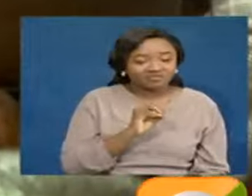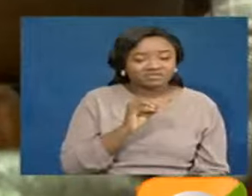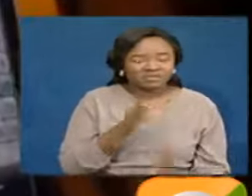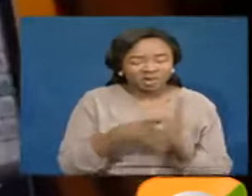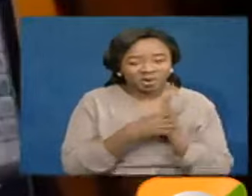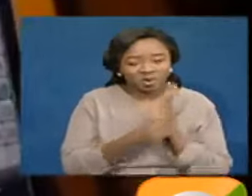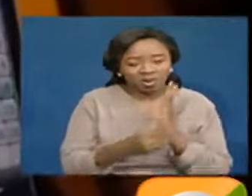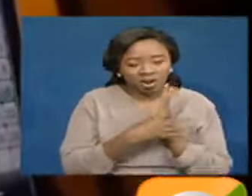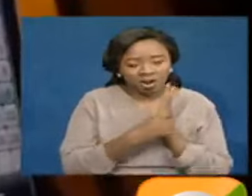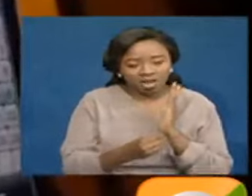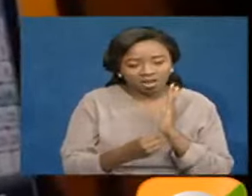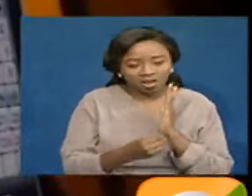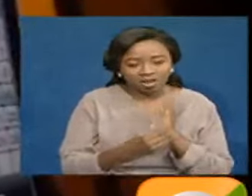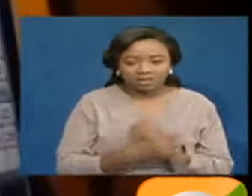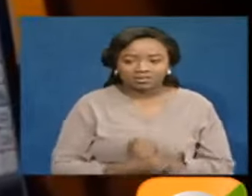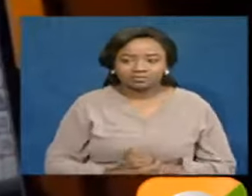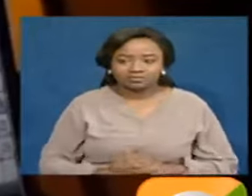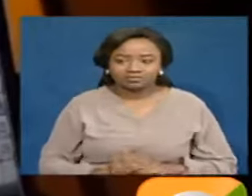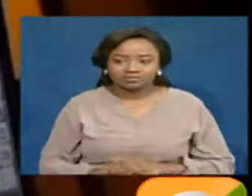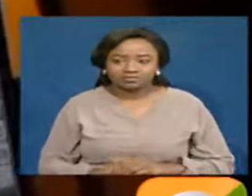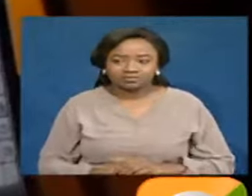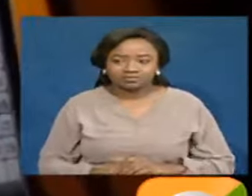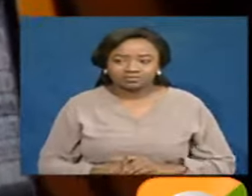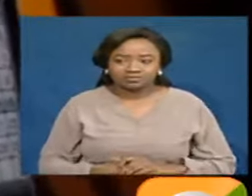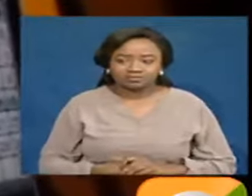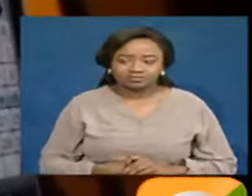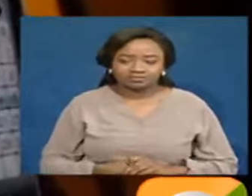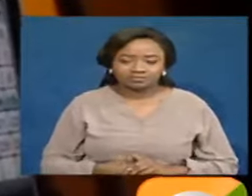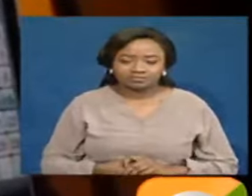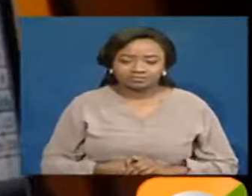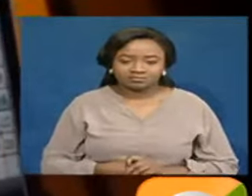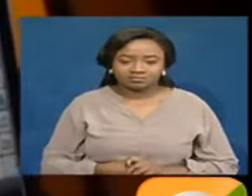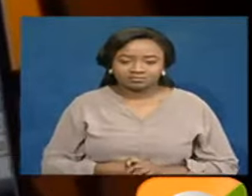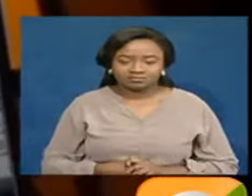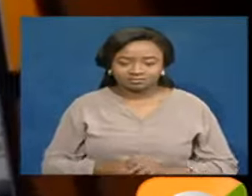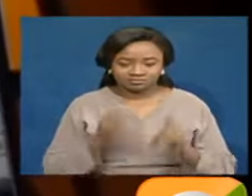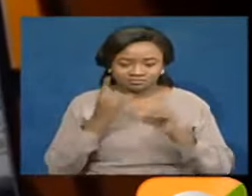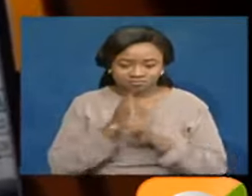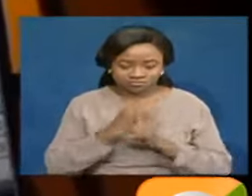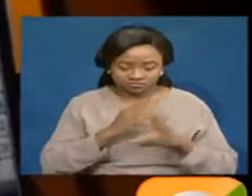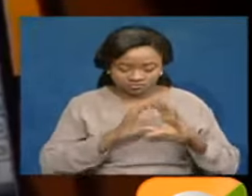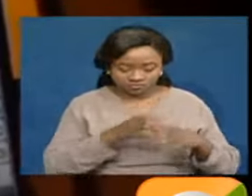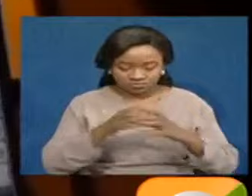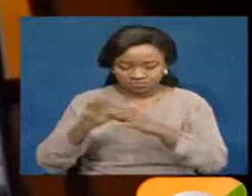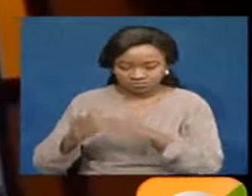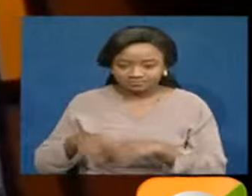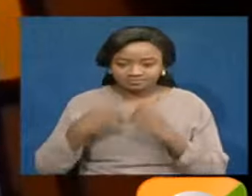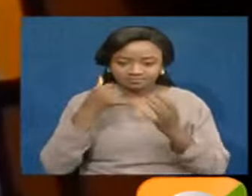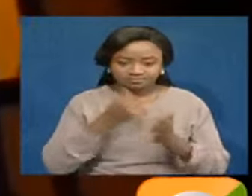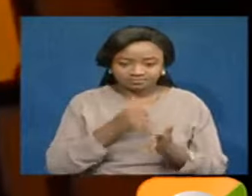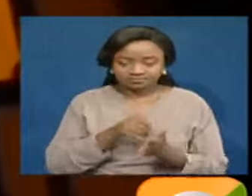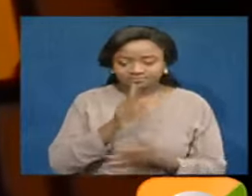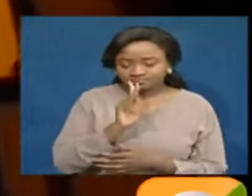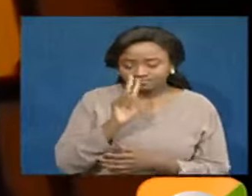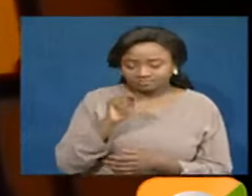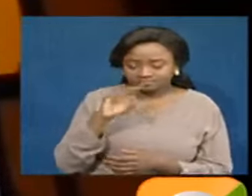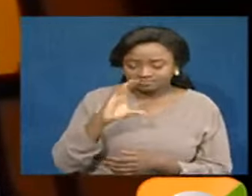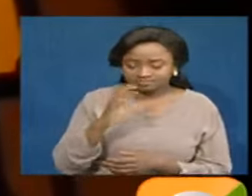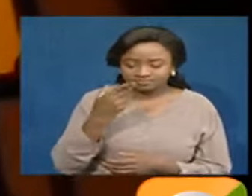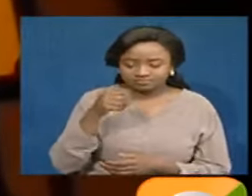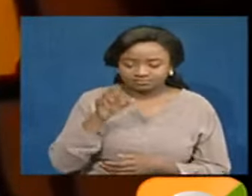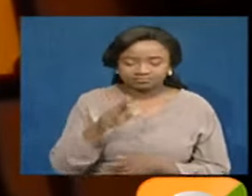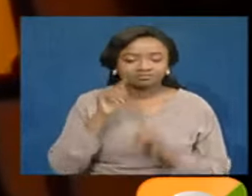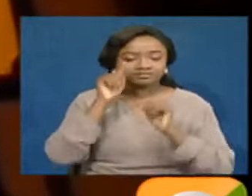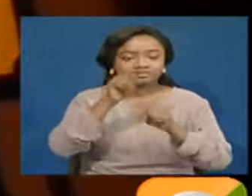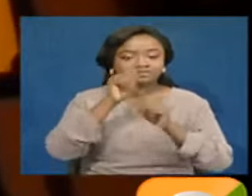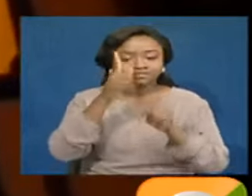$150. Makundi ya kijamii pamoja na mashirika ya kutetea haki za binadamu nchini yakiwemo KNCHR yameelekezea kidole